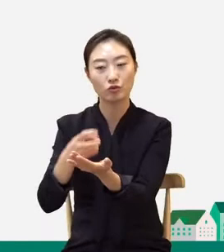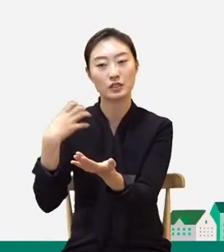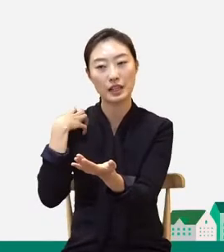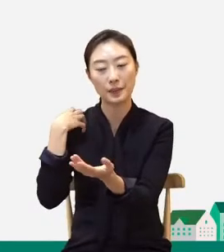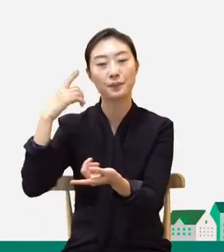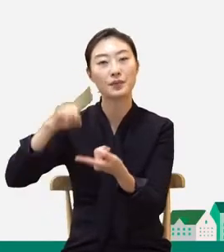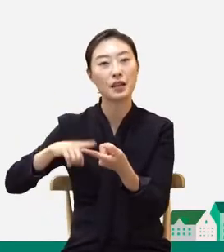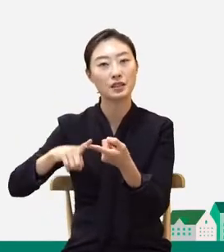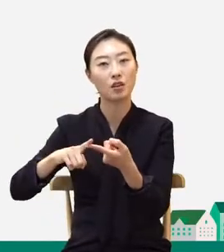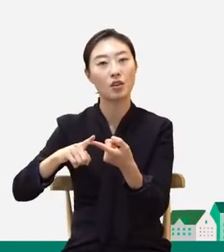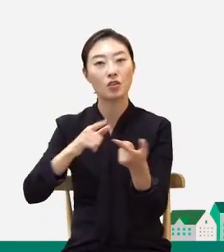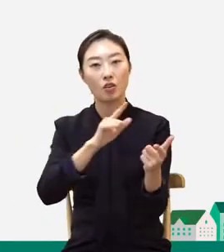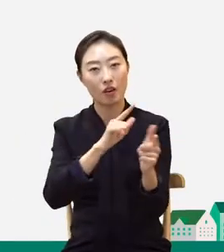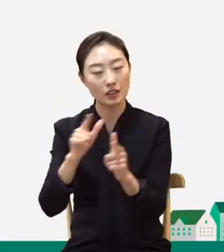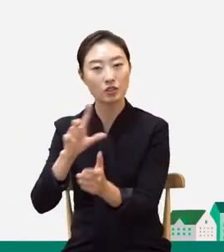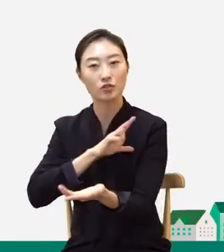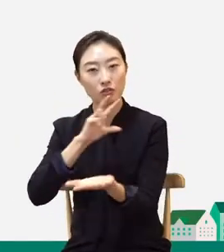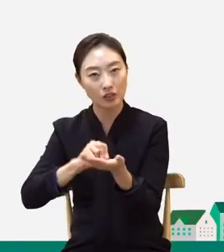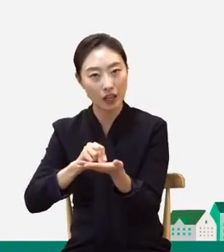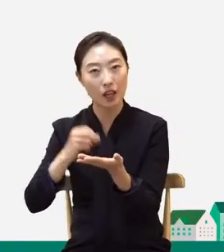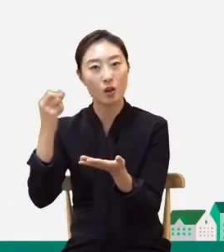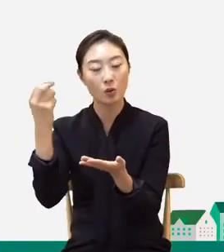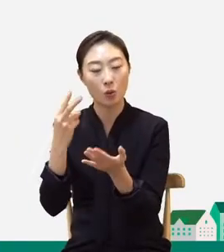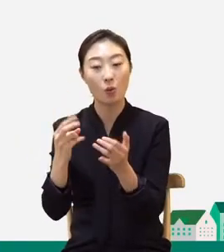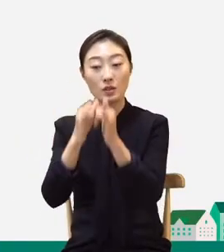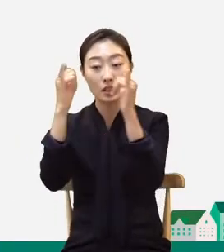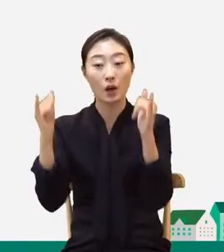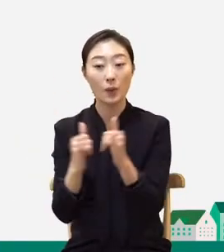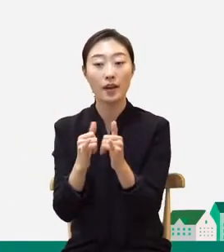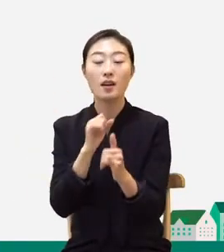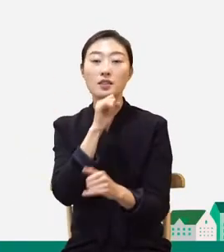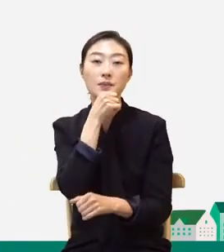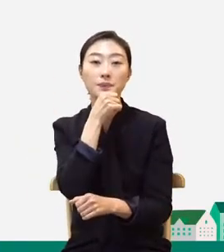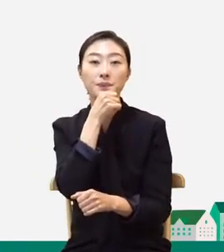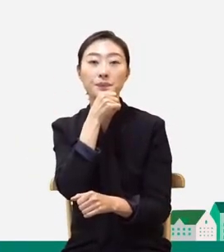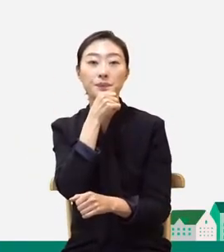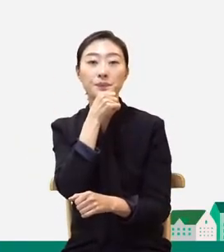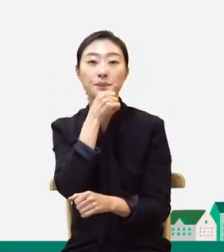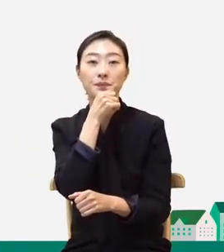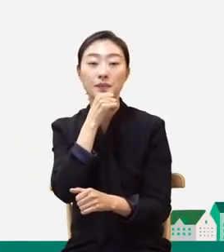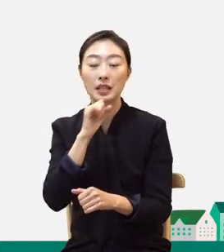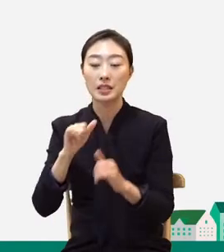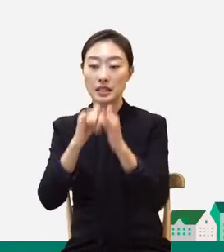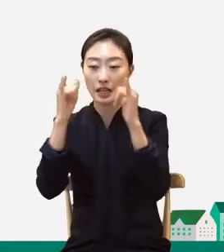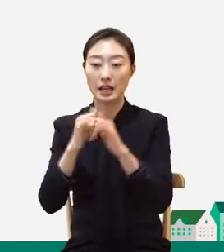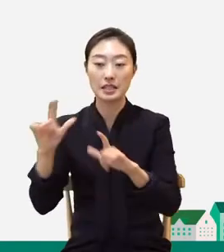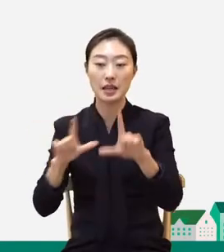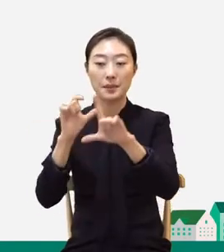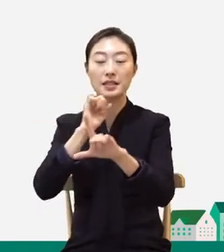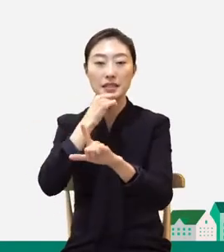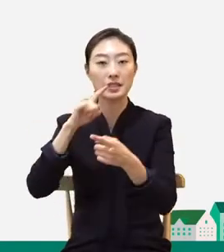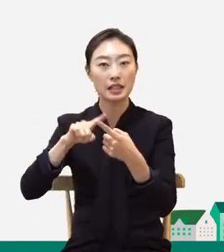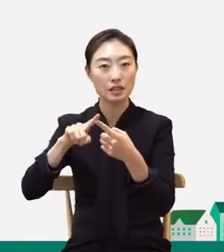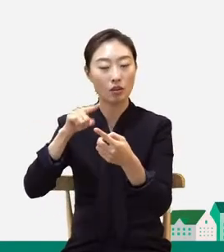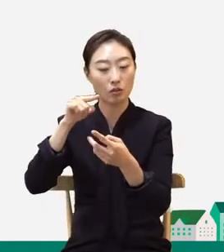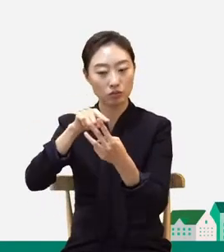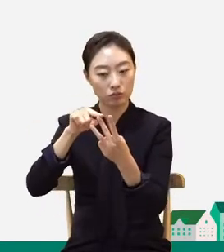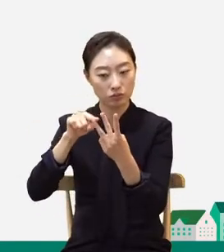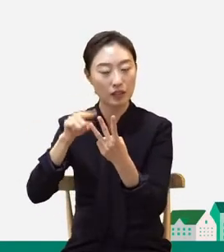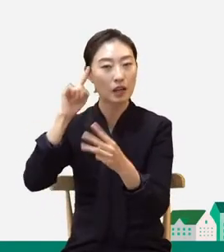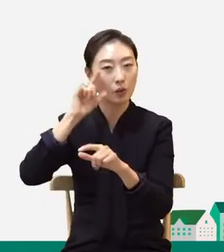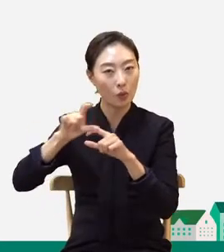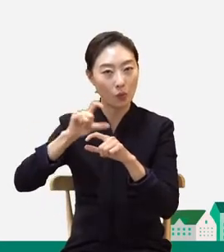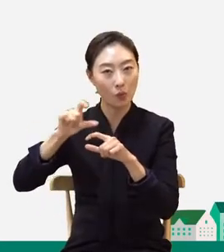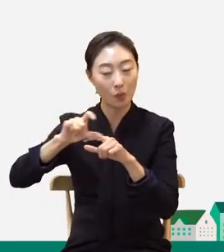여러 가지 이제 주제들, 그리고 이제 지역사회 삶의 질에 관한 부분들, 크게 이 세 가지 분야 안에서 고민했던